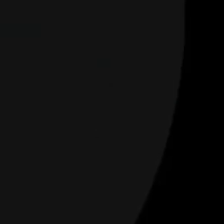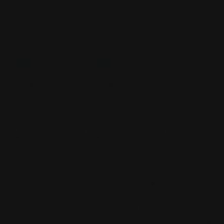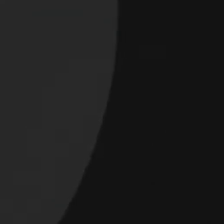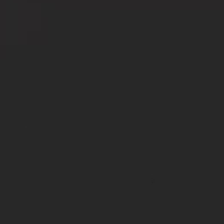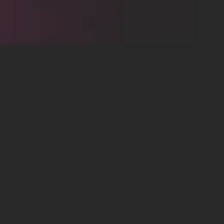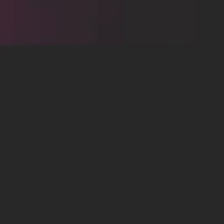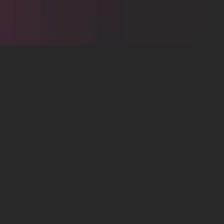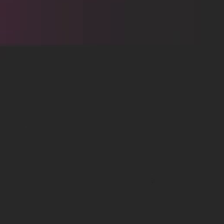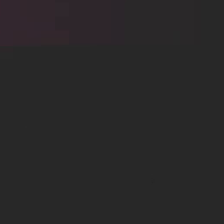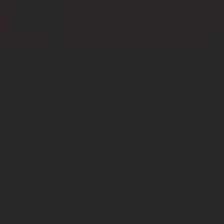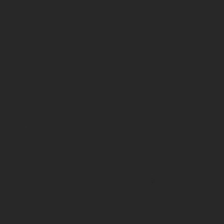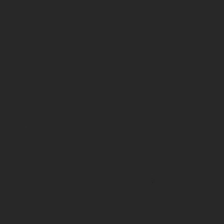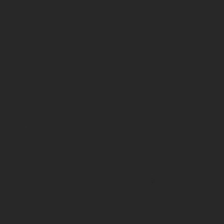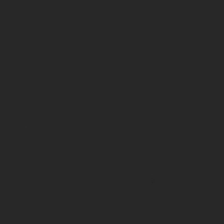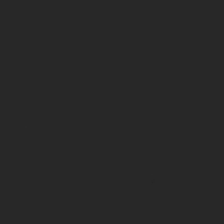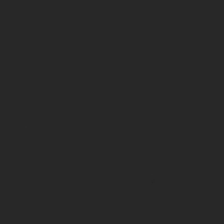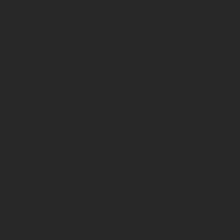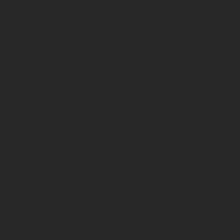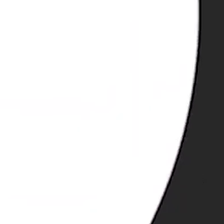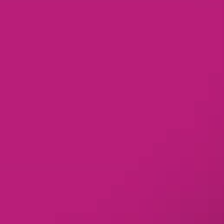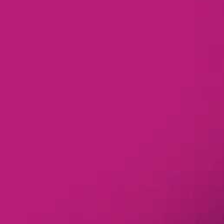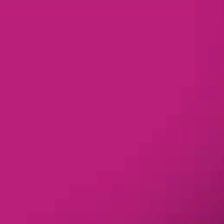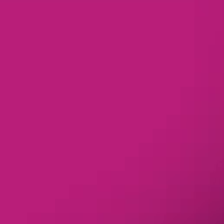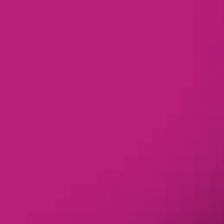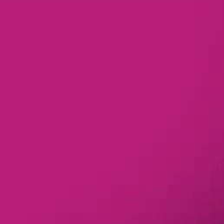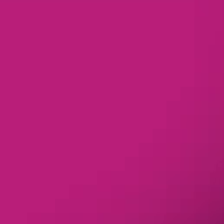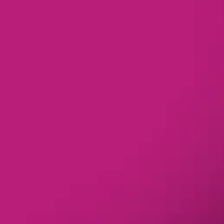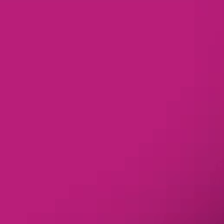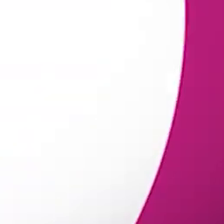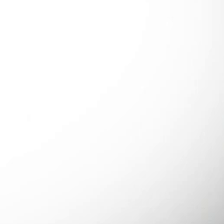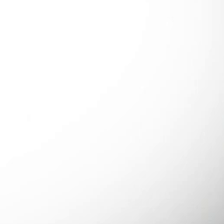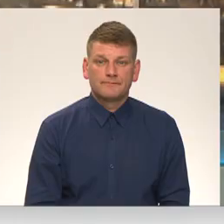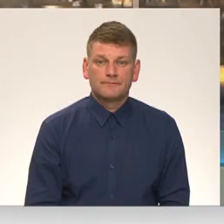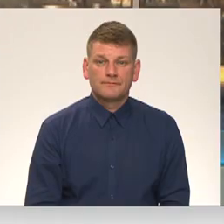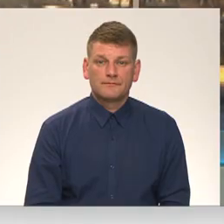Re! Viss ēters ir te!